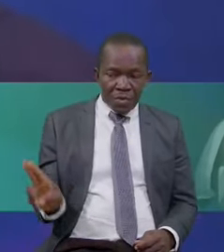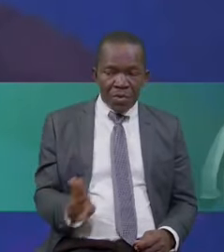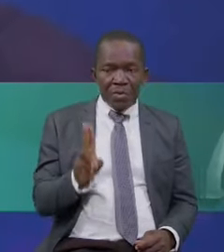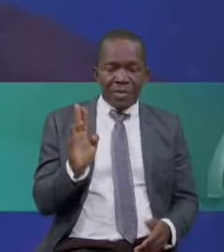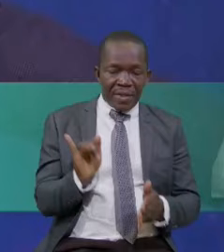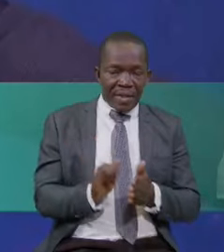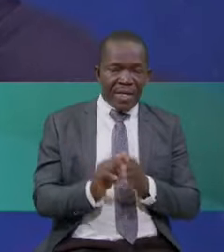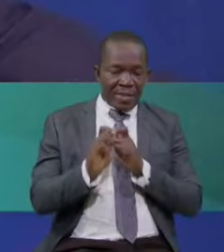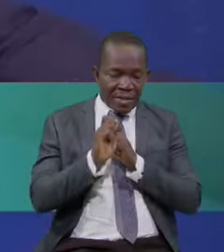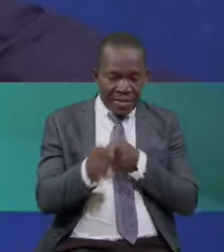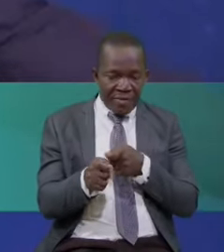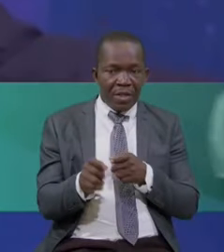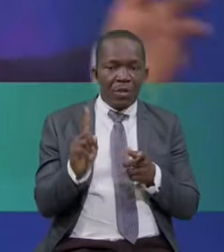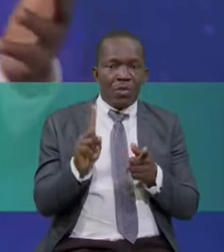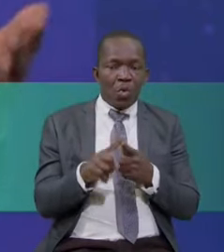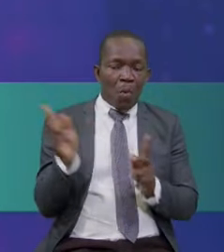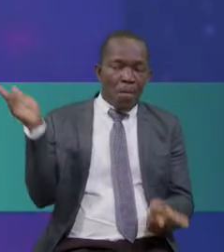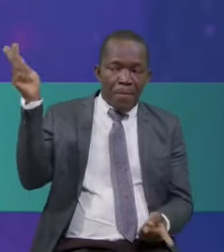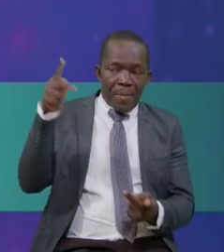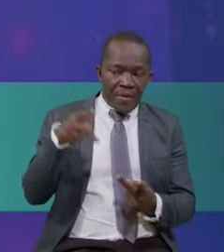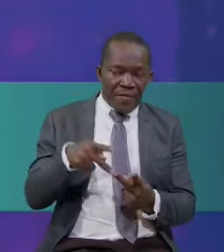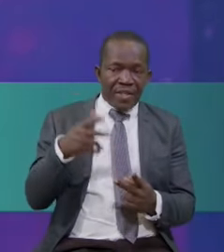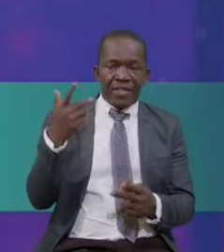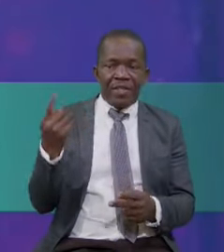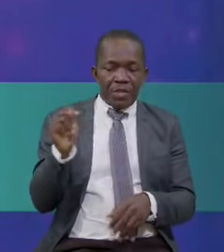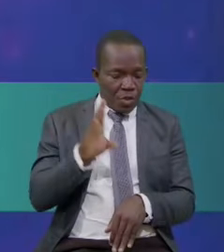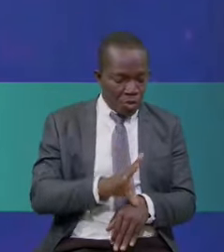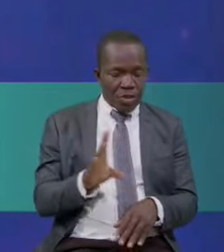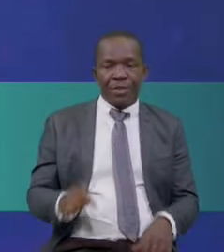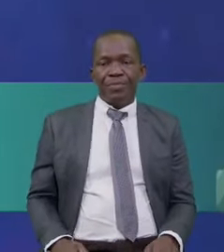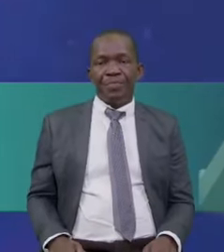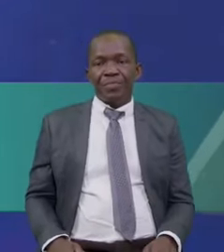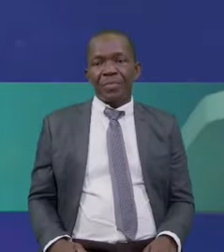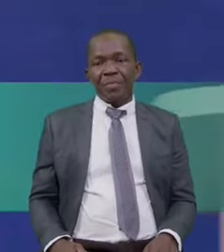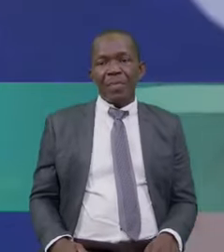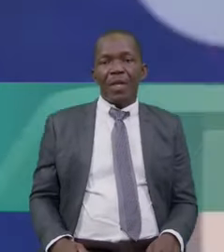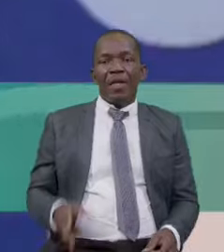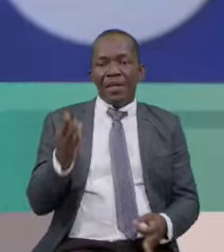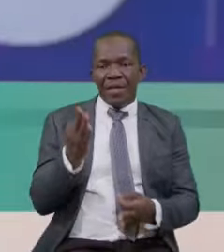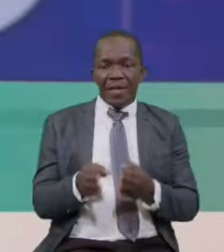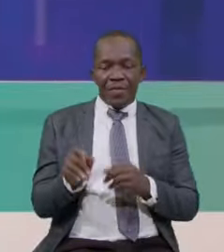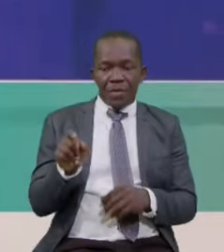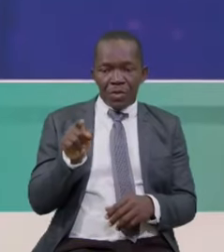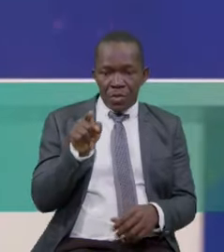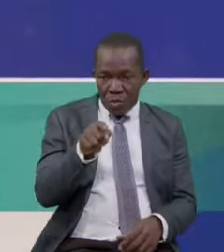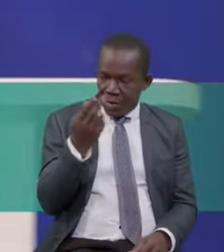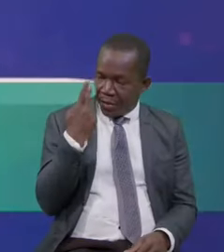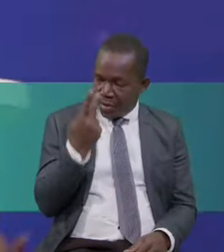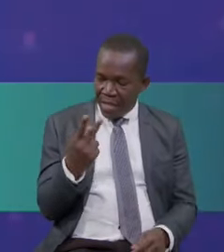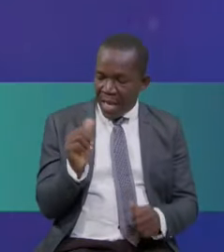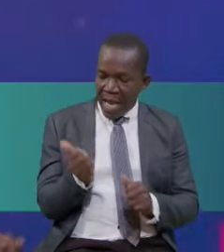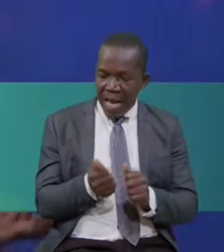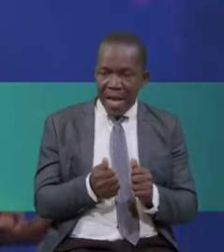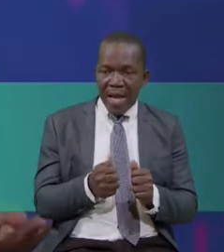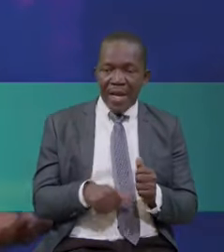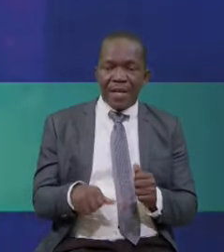est-ce que tu peux parfaire leur imperfection si tu fuir quand tu vois d'imperfection tu ne dois pas te plaindre tu ne dois pas condamner les